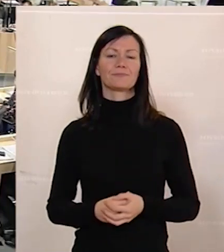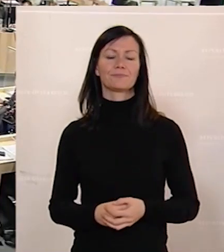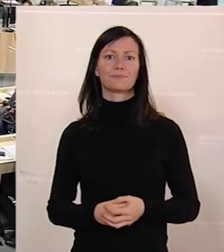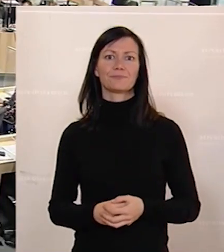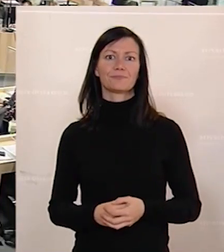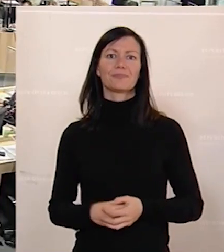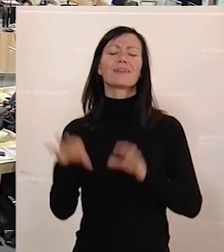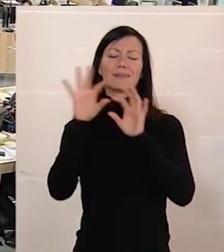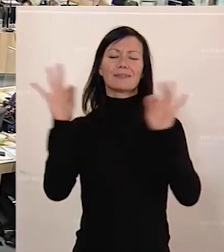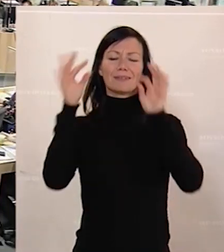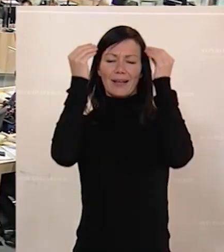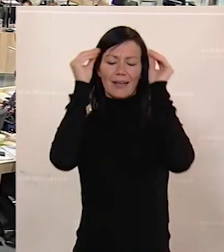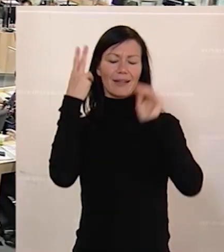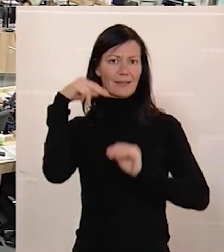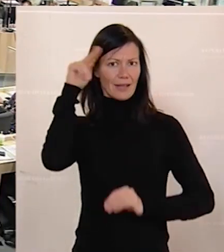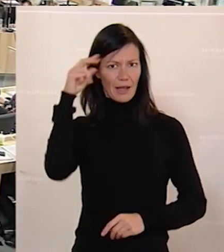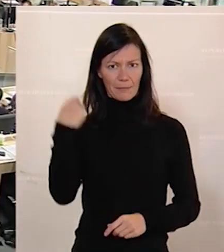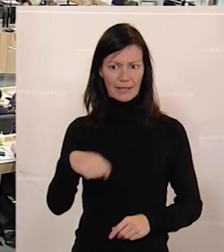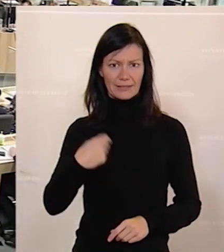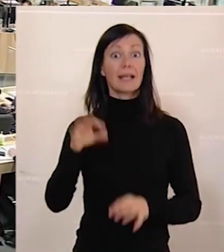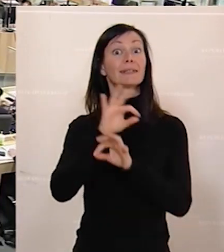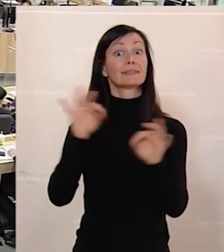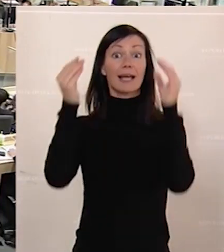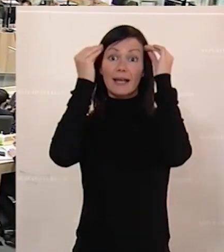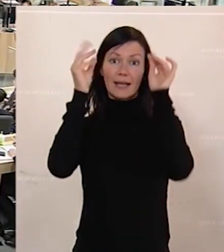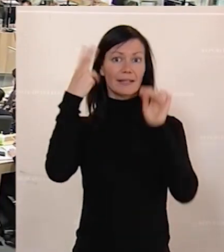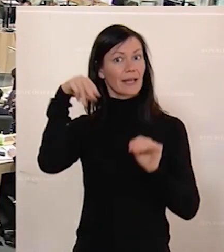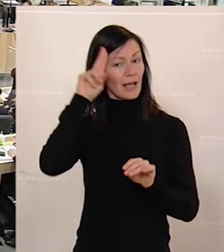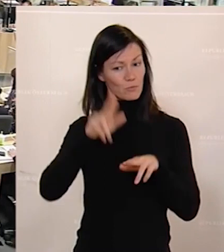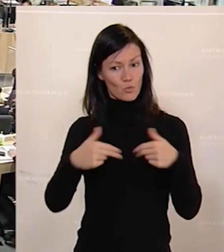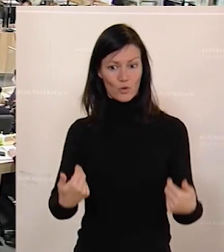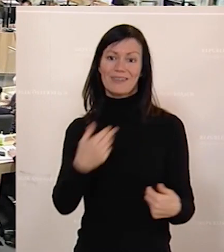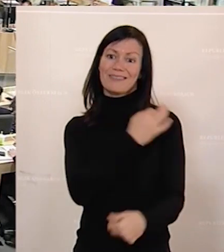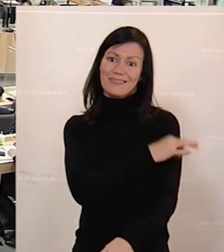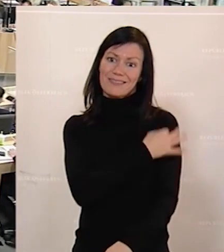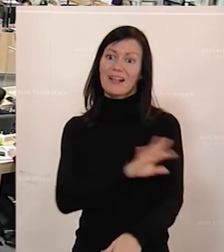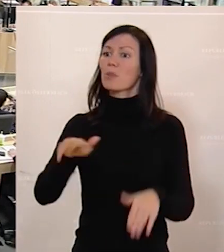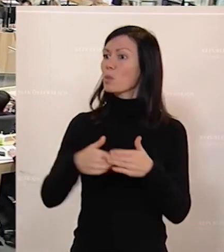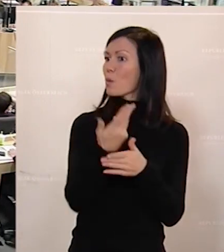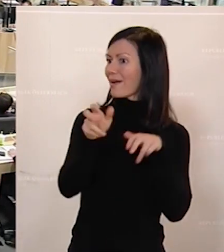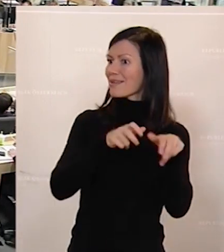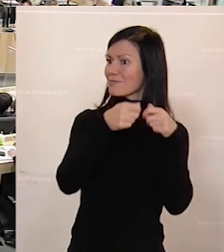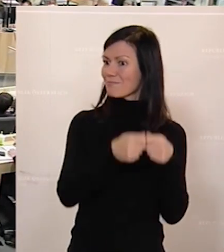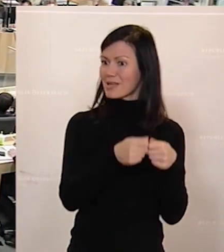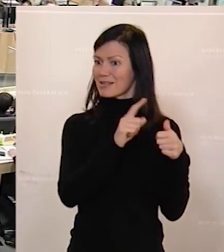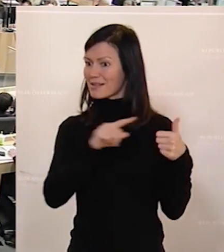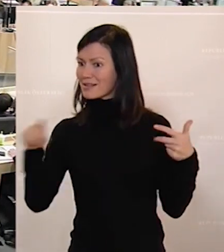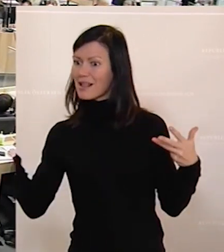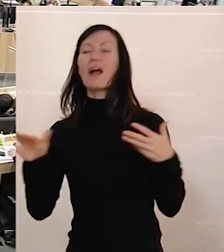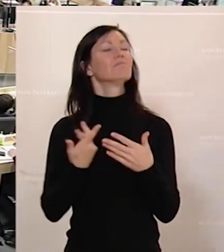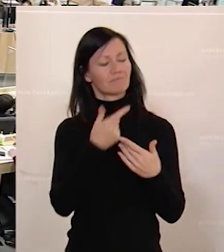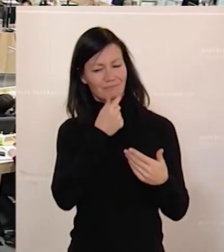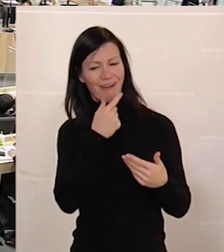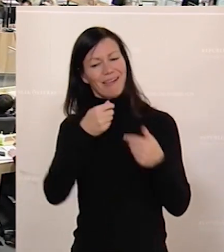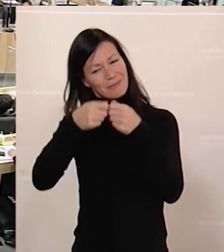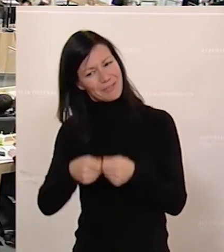Sehr geehrter Herr Präsident, sehr geehrter Herr Bundeskanzler, werte neue Mitglieder der Bundesregierung, werte Mitglieder der Bundesregierung, sehr